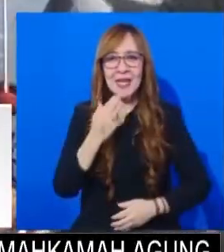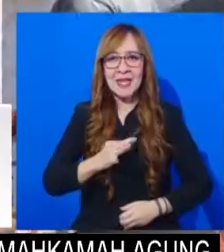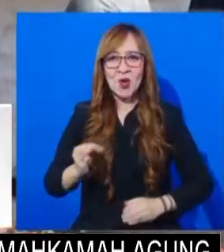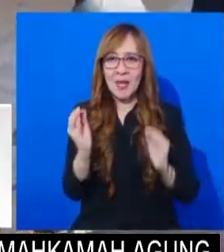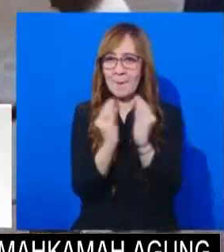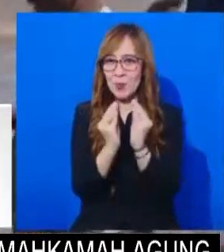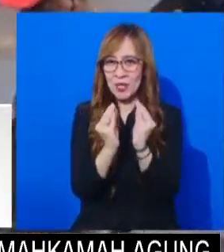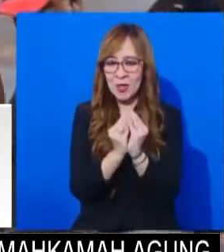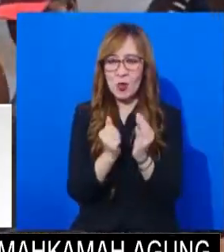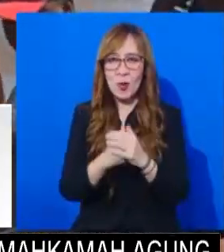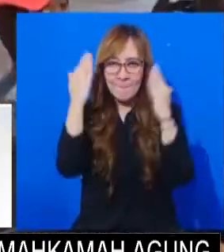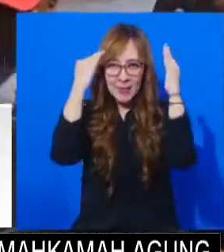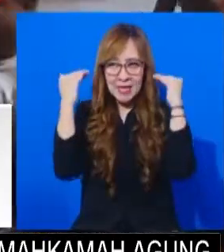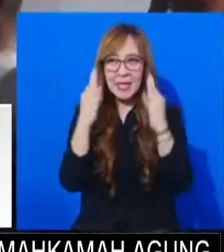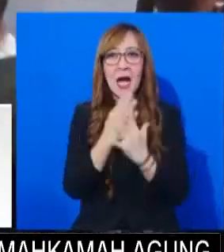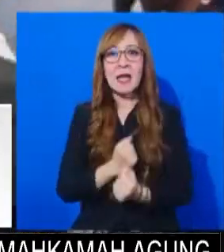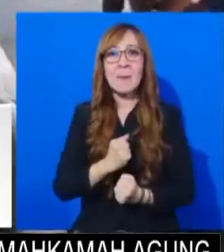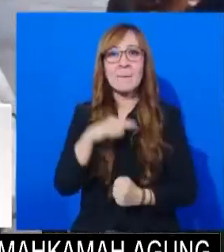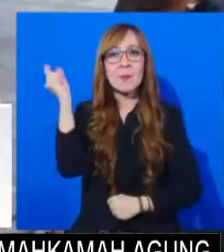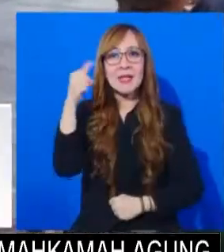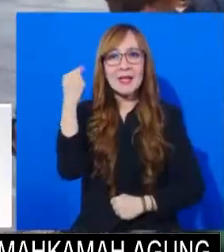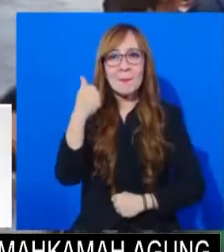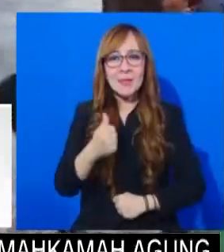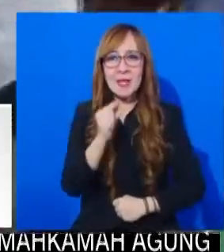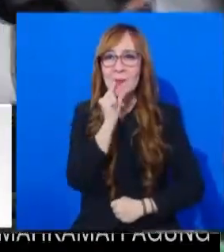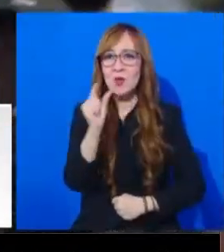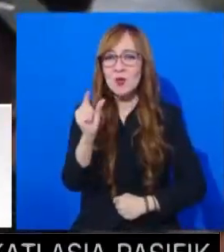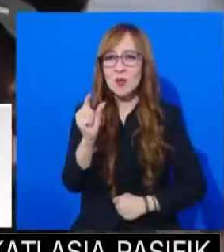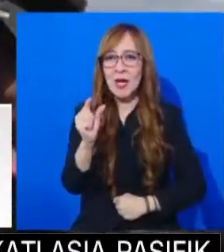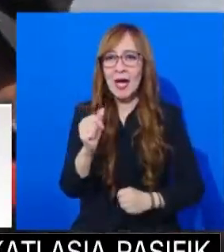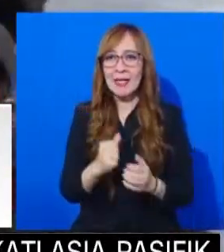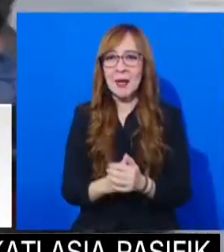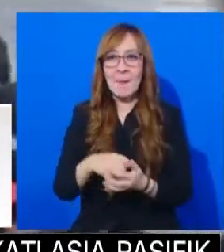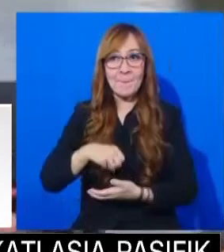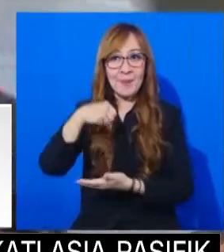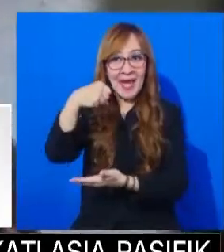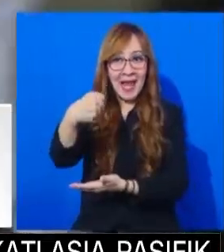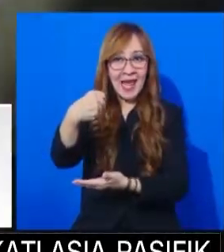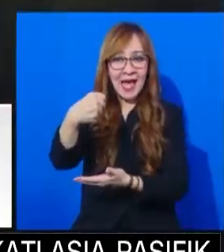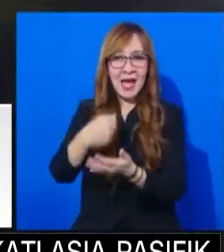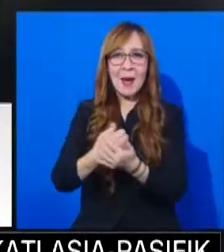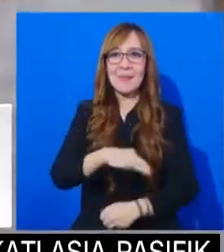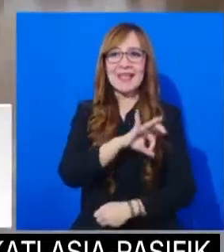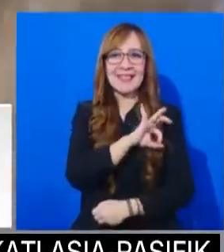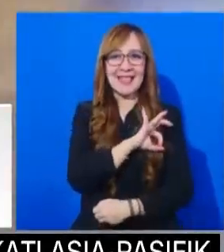Probolinggo. Petani berharap pemerintah Kota Probolinggo bisa mengusulkan digelarnya Piala Presiden Karapan Sapi